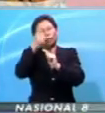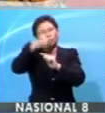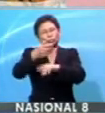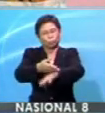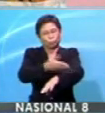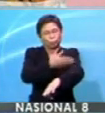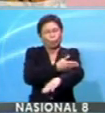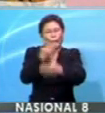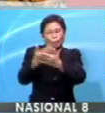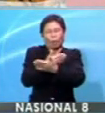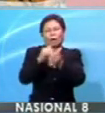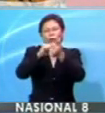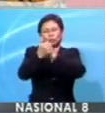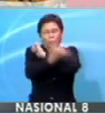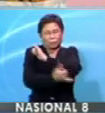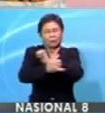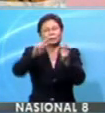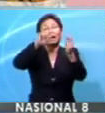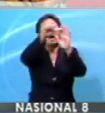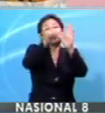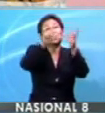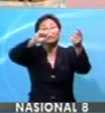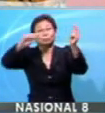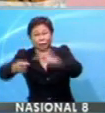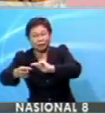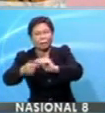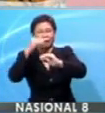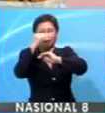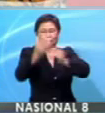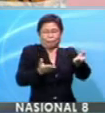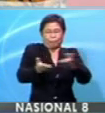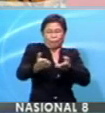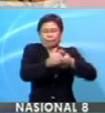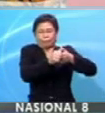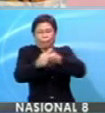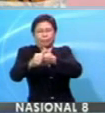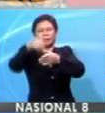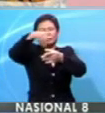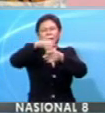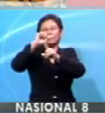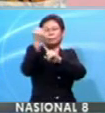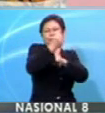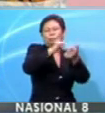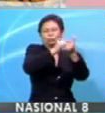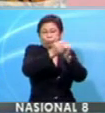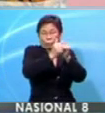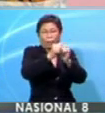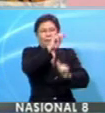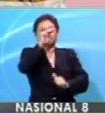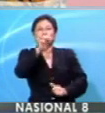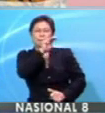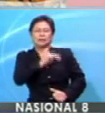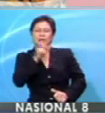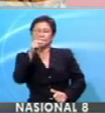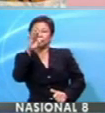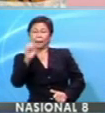sukan negara anara yang dip peridmatan kepimpinan dalam persatuan sukan menteri belia dan